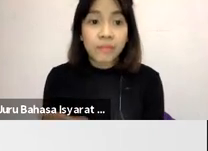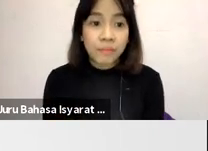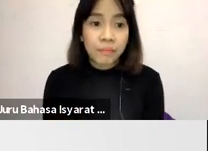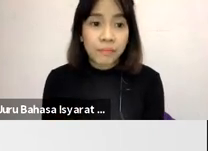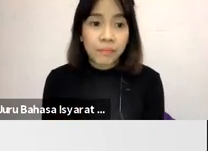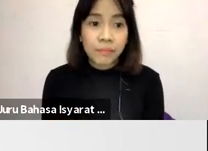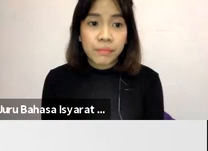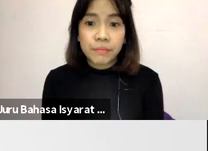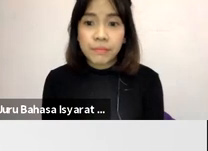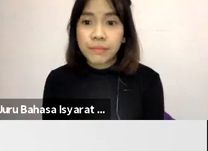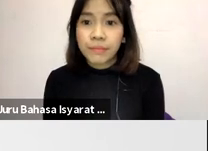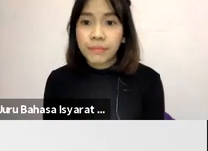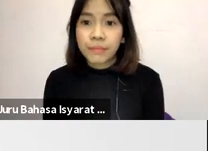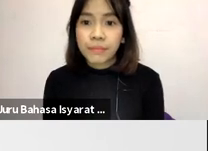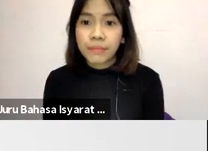isyarat